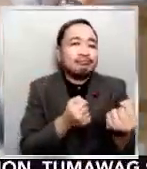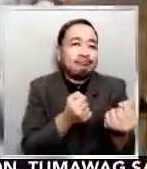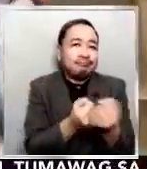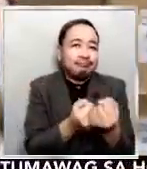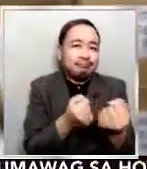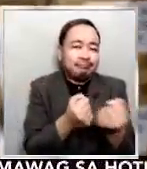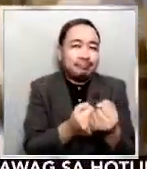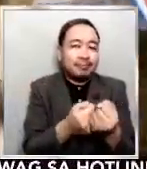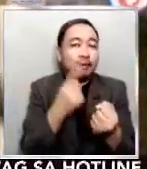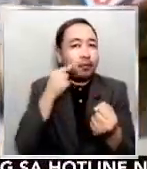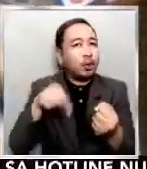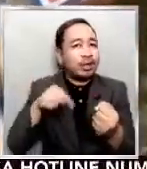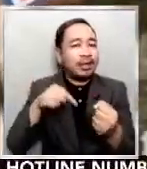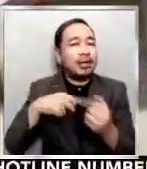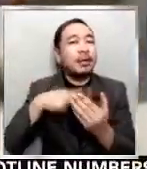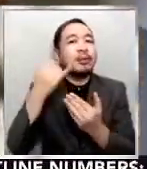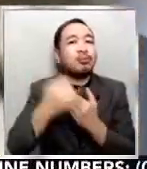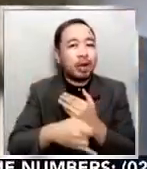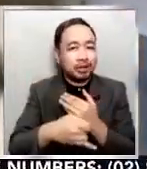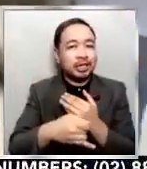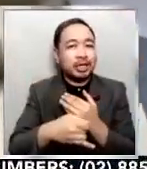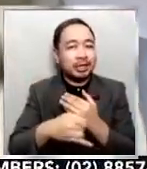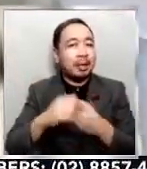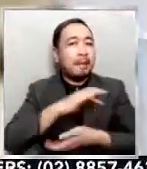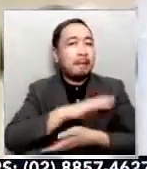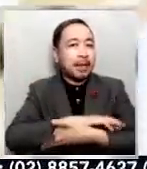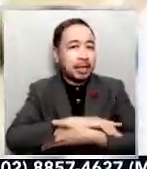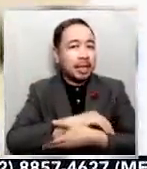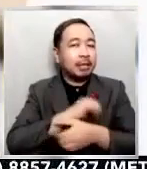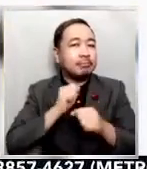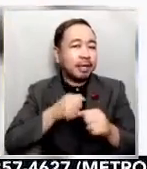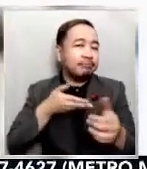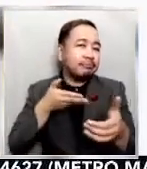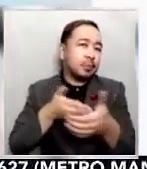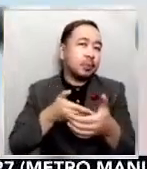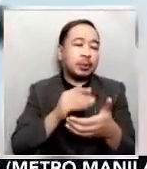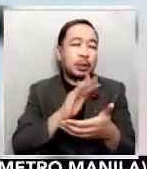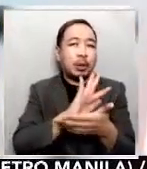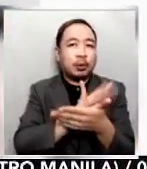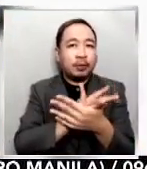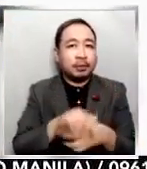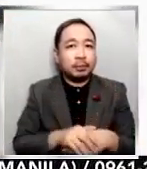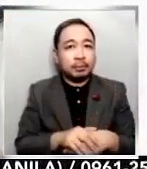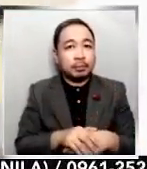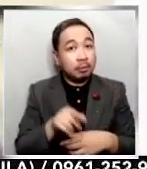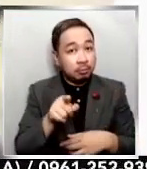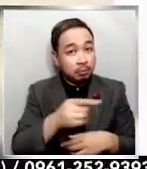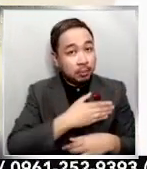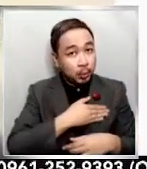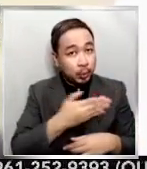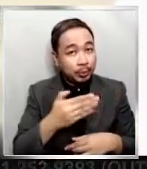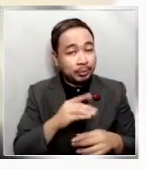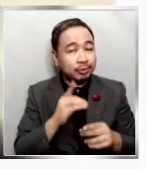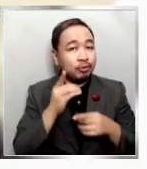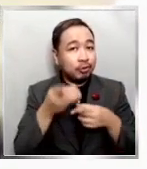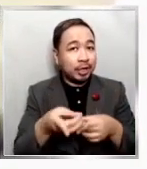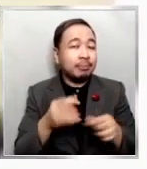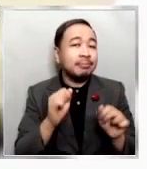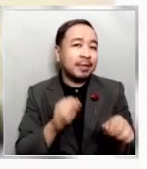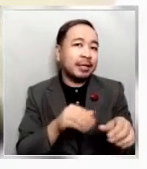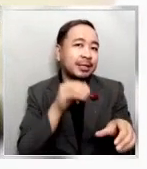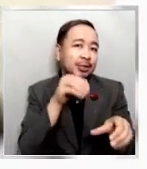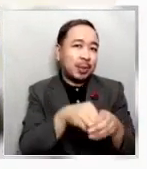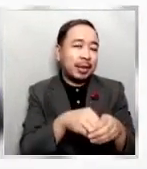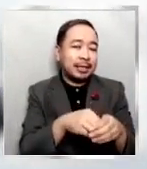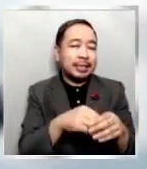Operation Bayanihan Labanan Natin ang COVID-19. Sa mga nais mag-donate, maaaring magdeposito sa aming mga bank